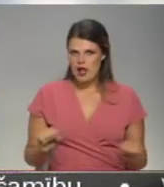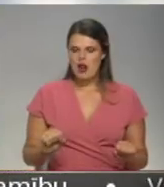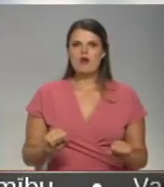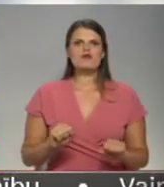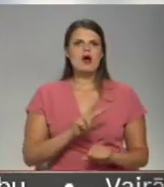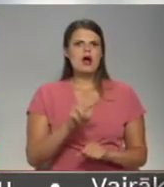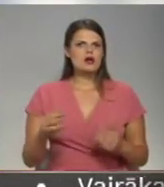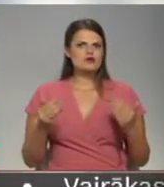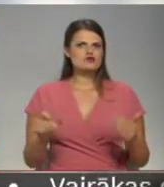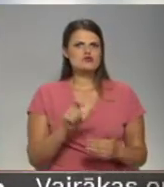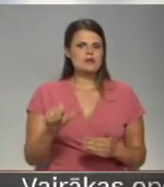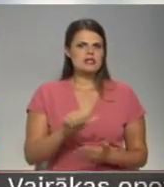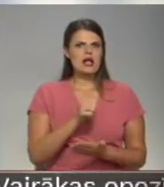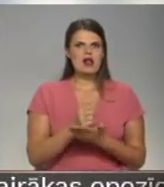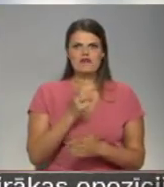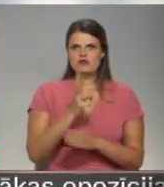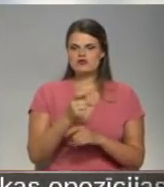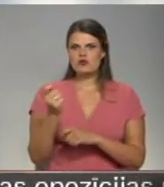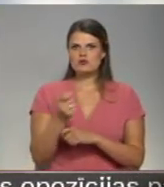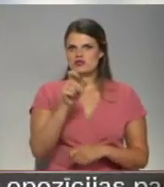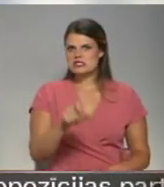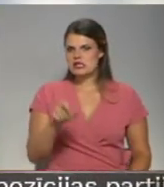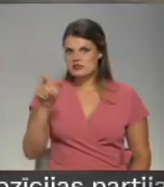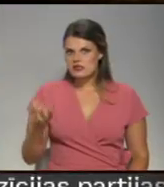ir šobrīd ir dzēsēju galvenais uzdevums?